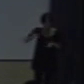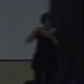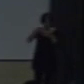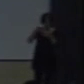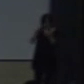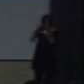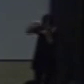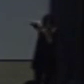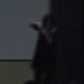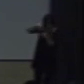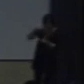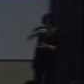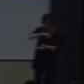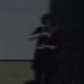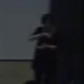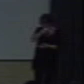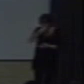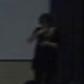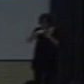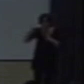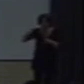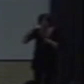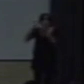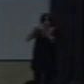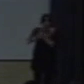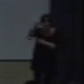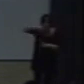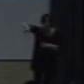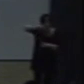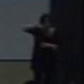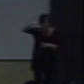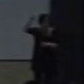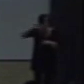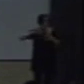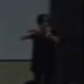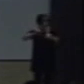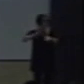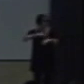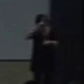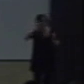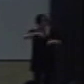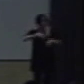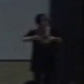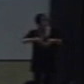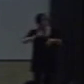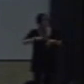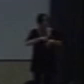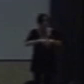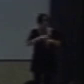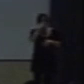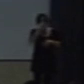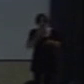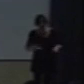ètica de totes, perquè és perquè la gent la utilitza per prendre decisions molt importants, tant de la